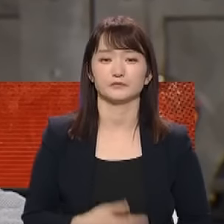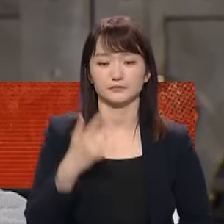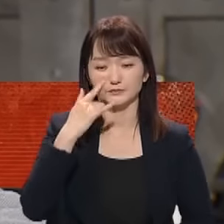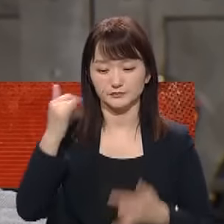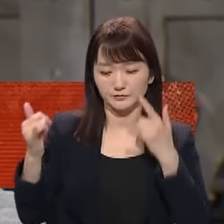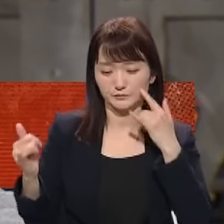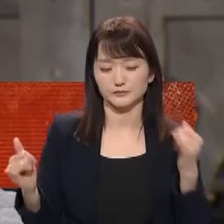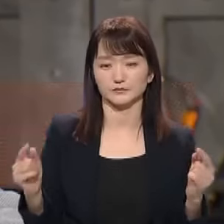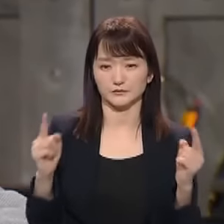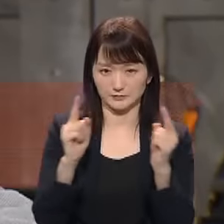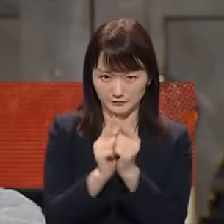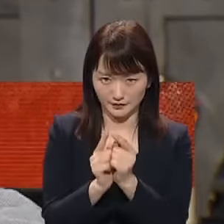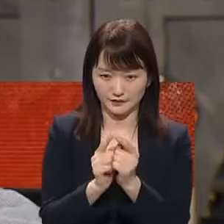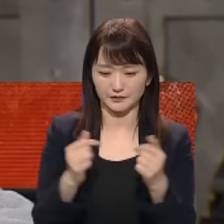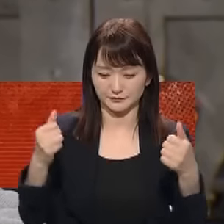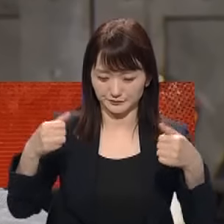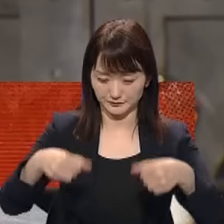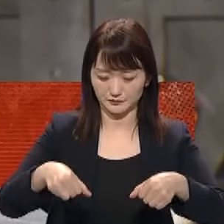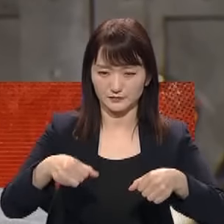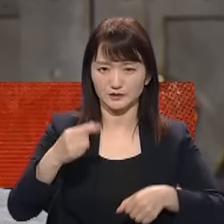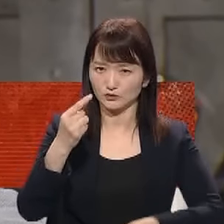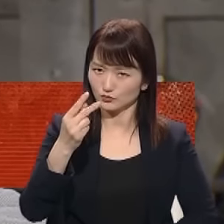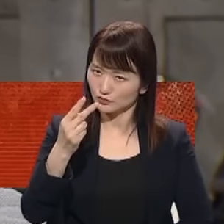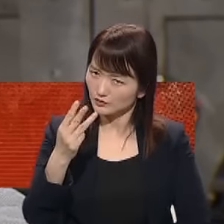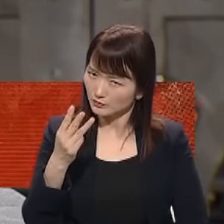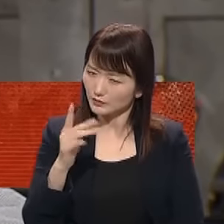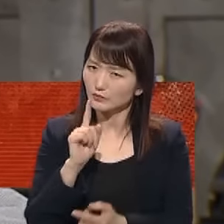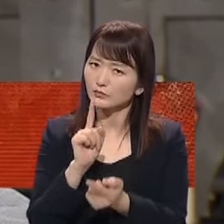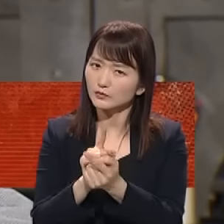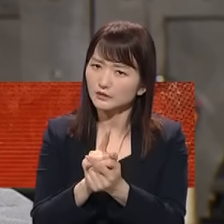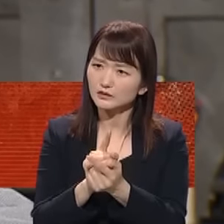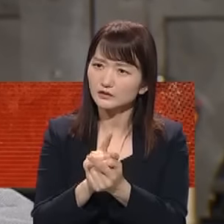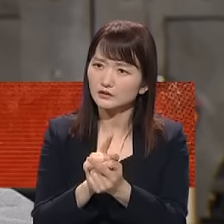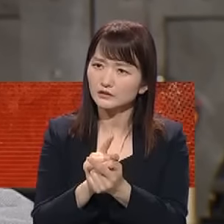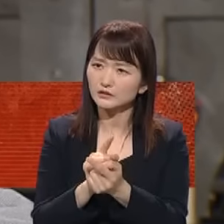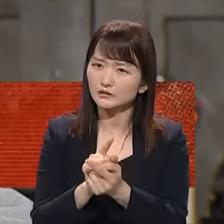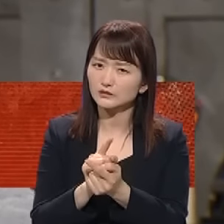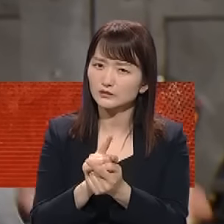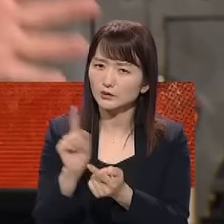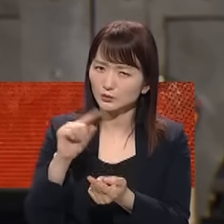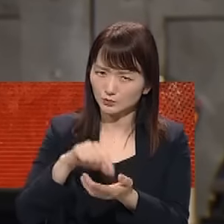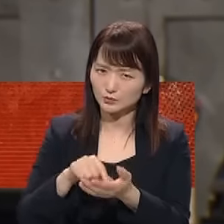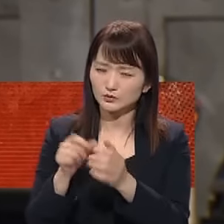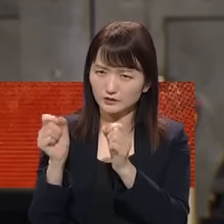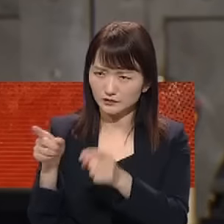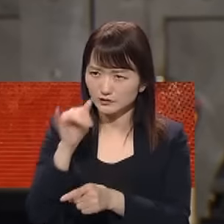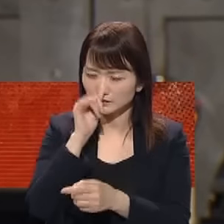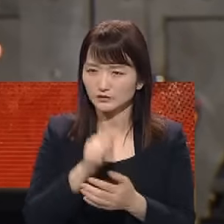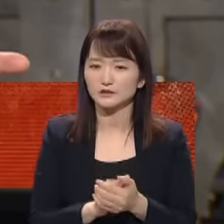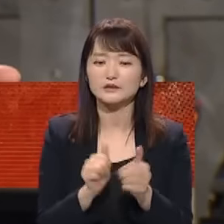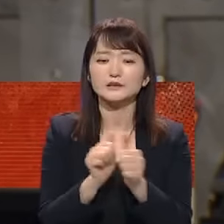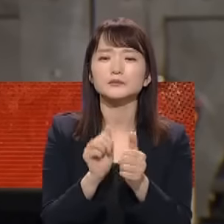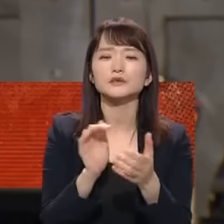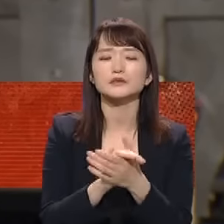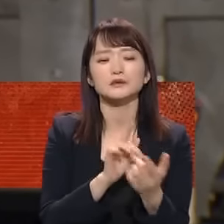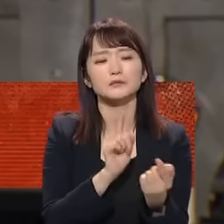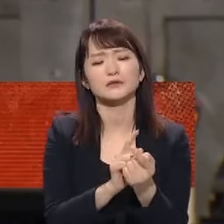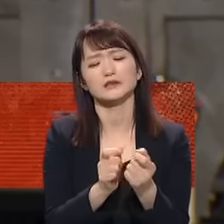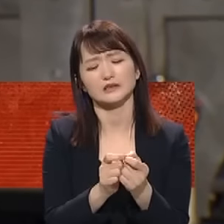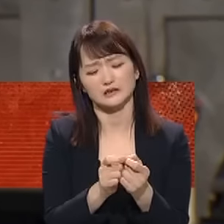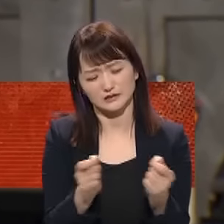상견례하고 약간 인사하고 한 두세 차례 봤다면 아직까지는 좀 기회가 있는 것 같고요. 남자친구 만난 시간이 많이 길다